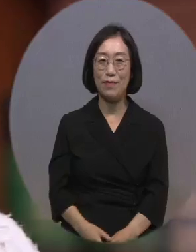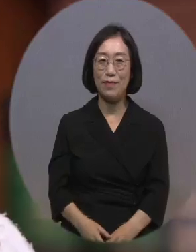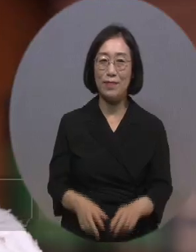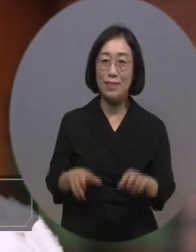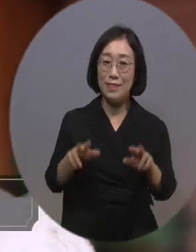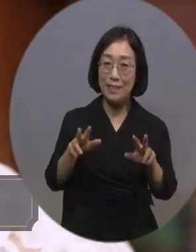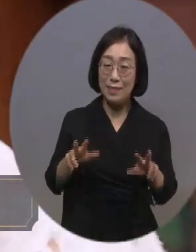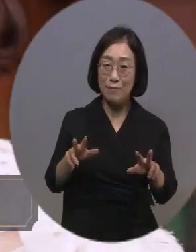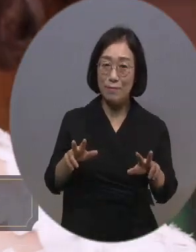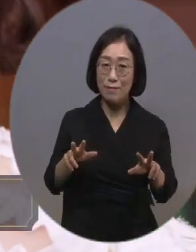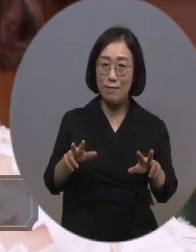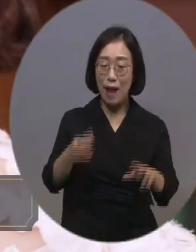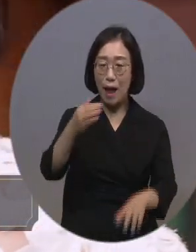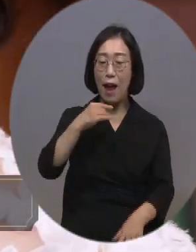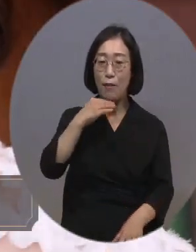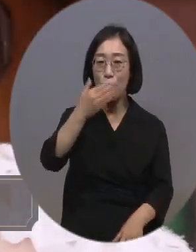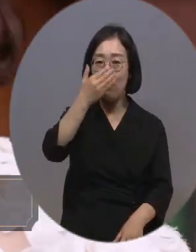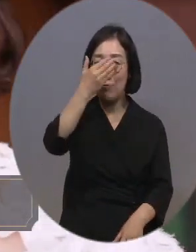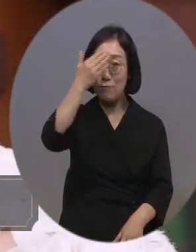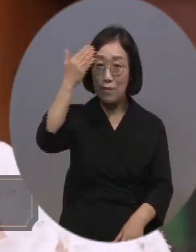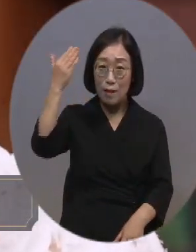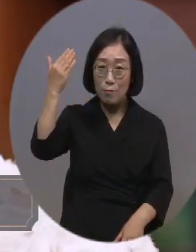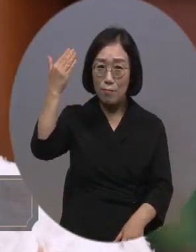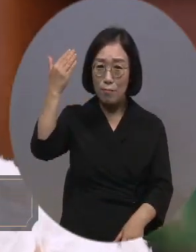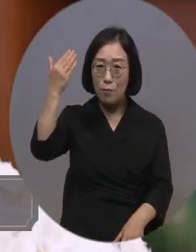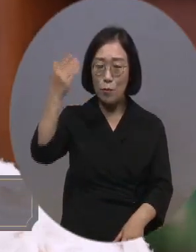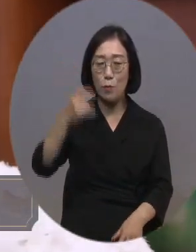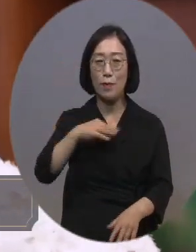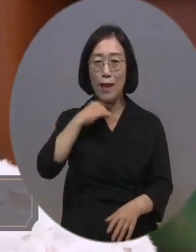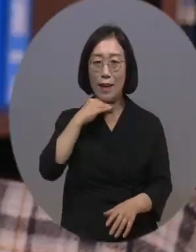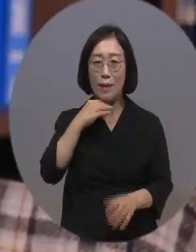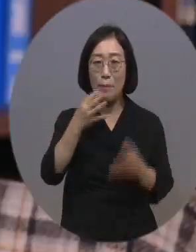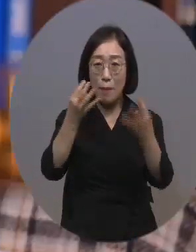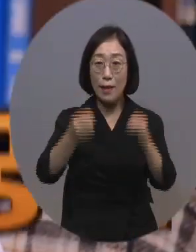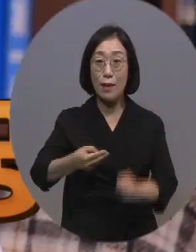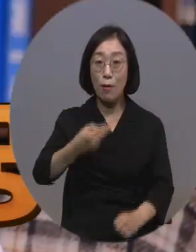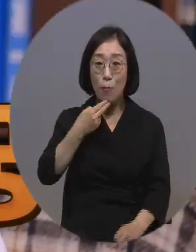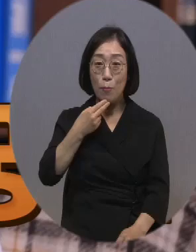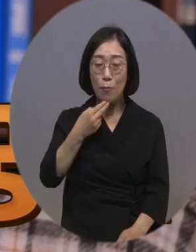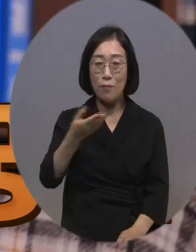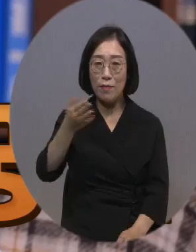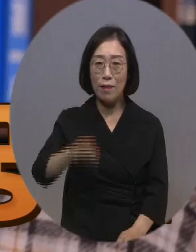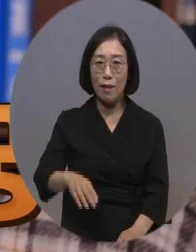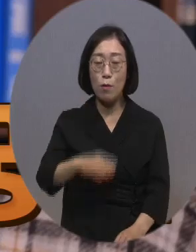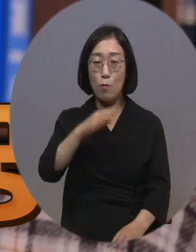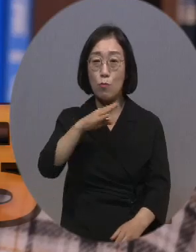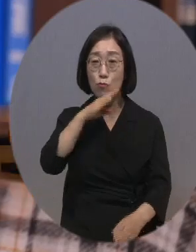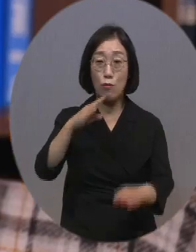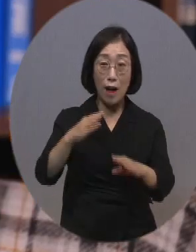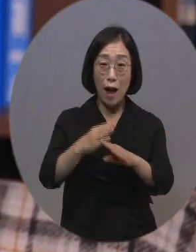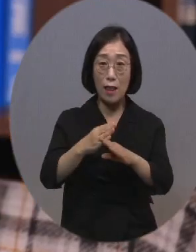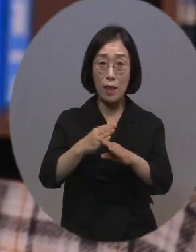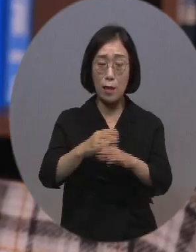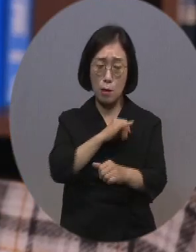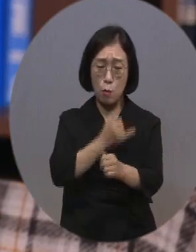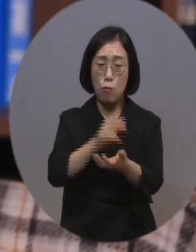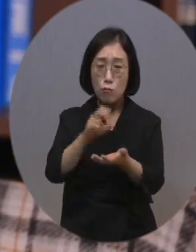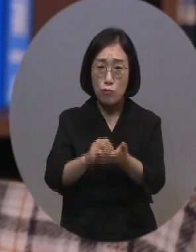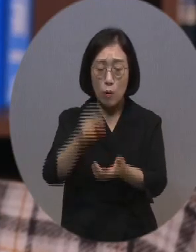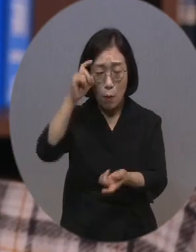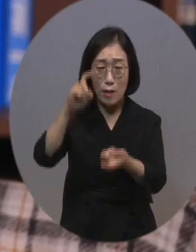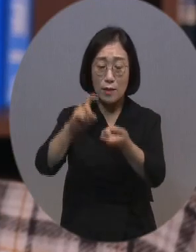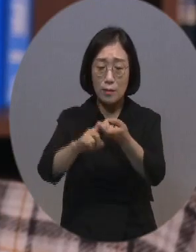지금도 뭐 한국 기준으로 뭐 젊다고도 할 수 있고 어리잖아요, 사실. 네. 북한 인권에 대해서 언제부터 그럼 관심을 갖게 된